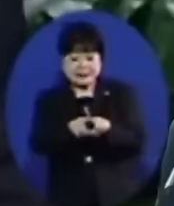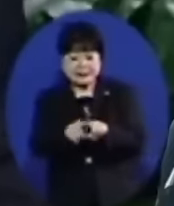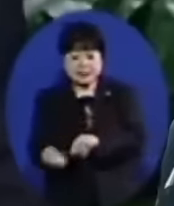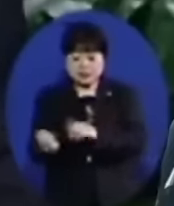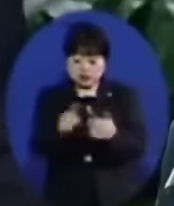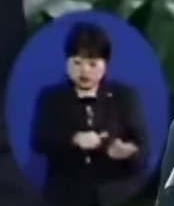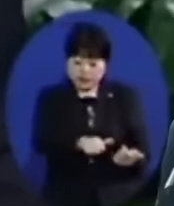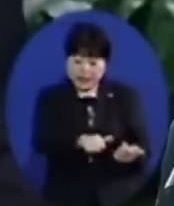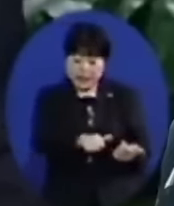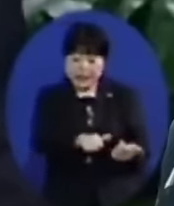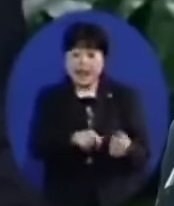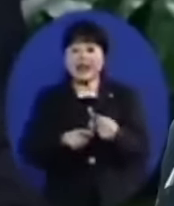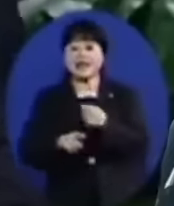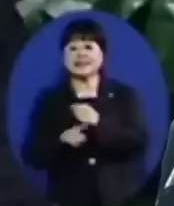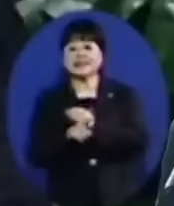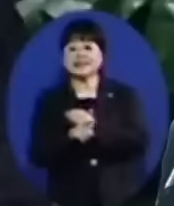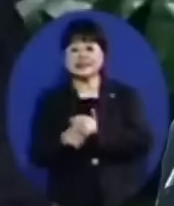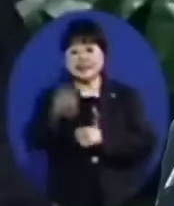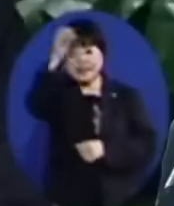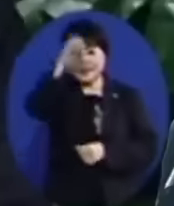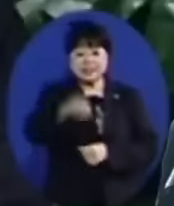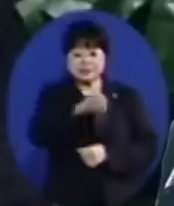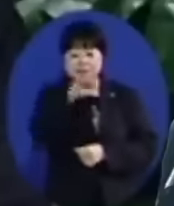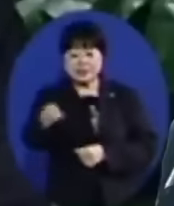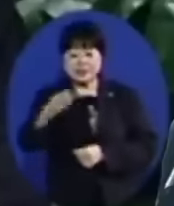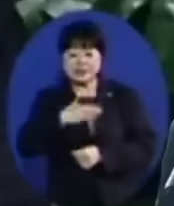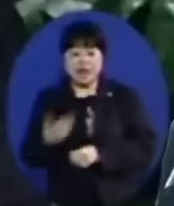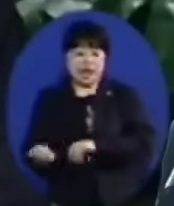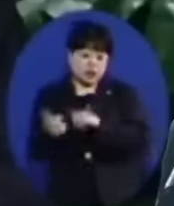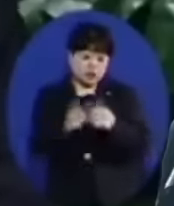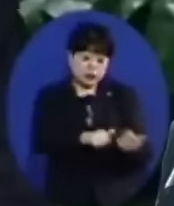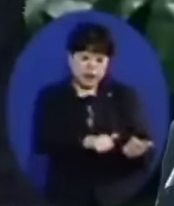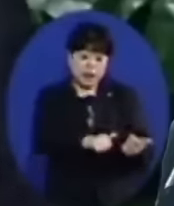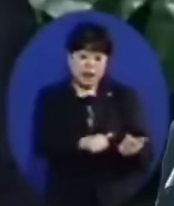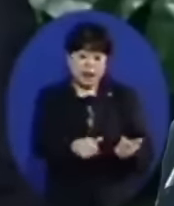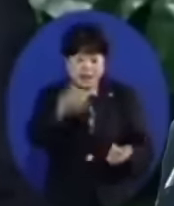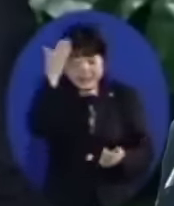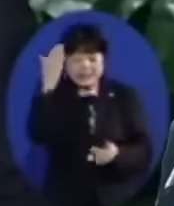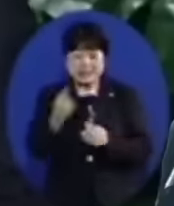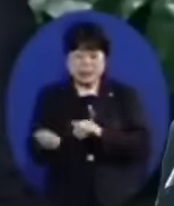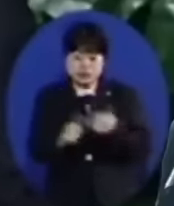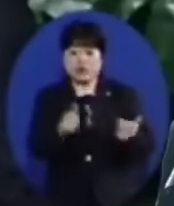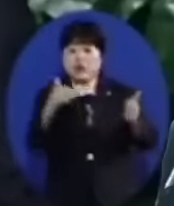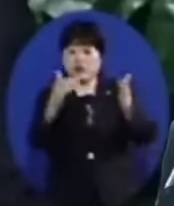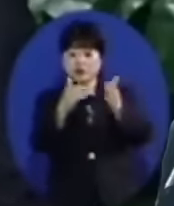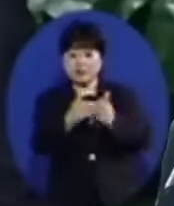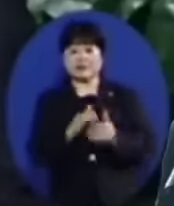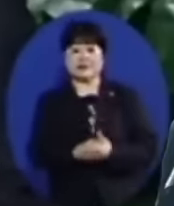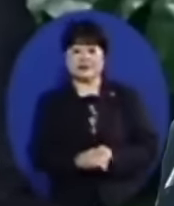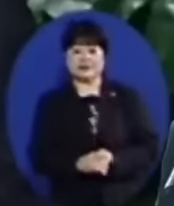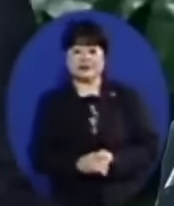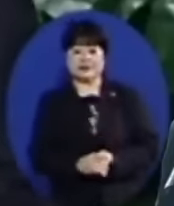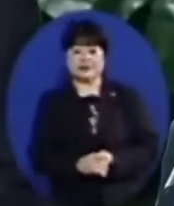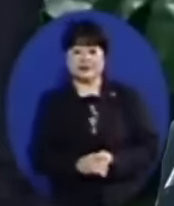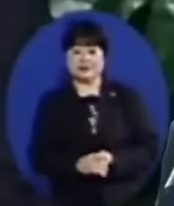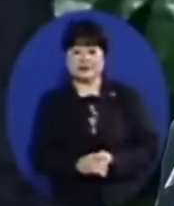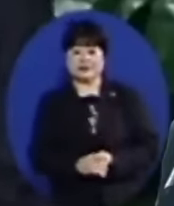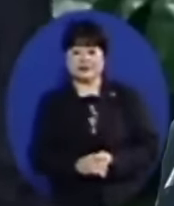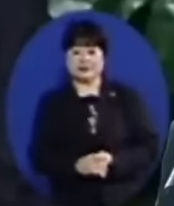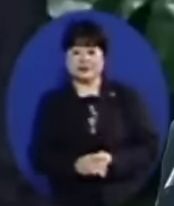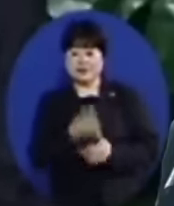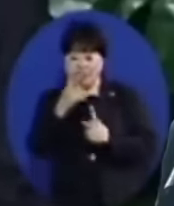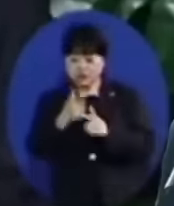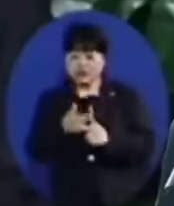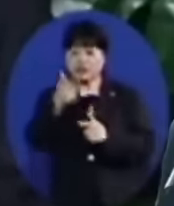죽는다는 것입니다. 십자가에서 다 죽었다는 것입니다. 옛사람은 죽어버렸어요. 그리스도와 합하여.